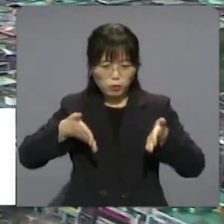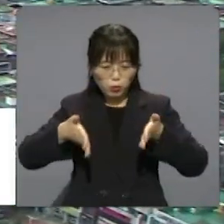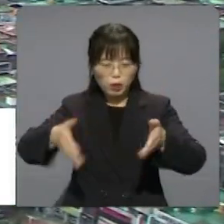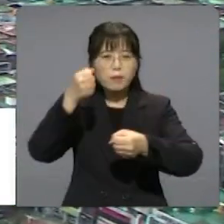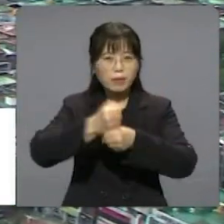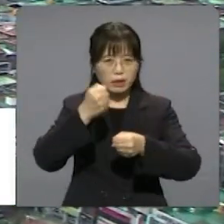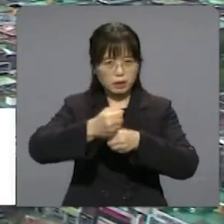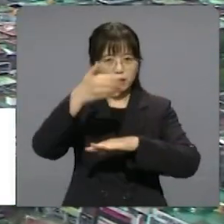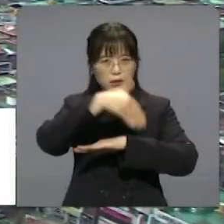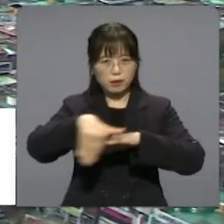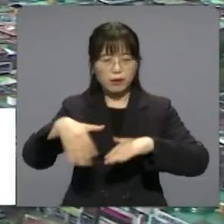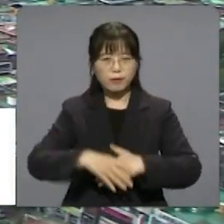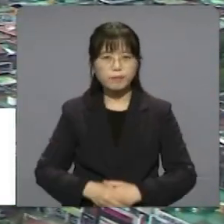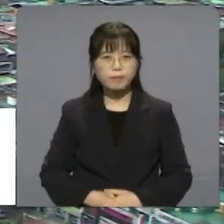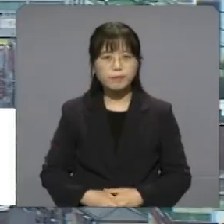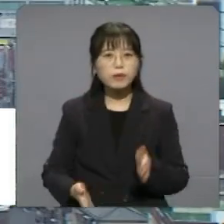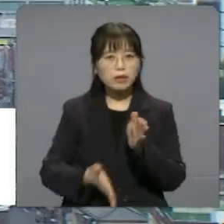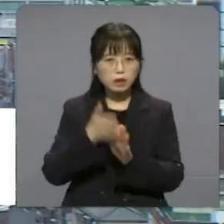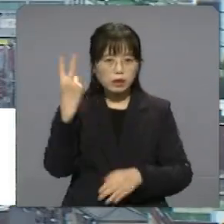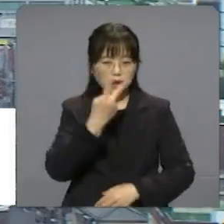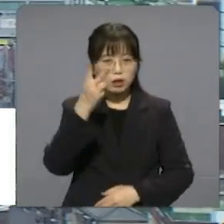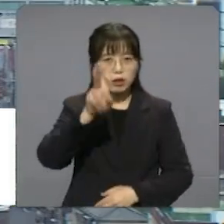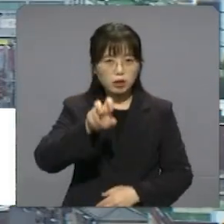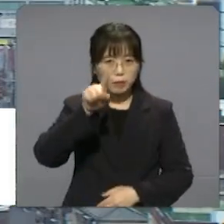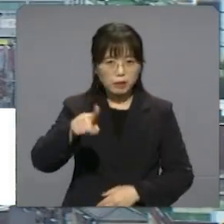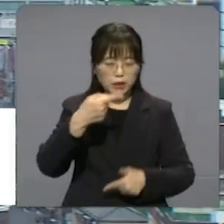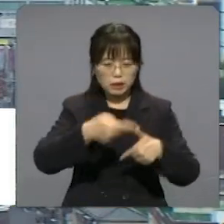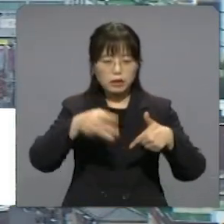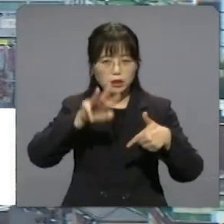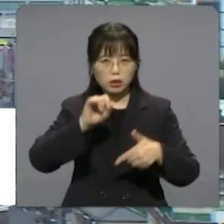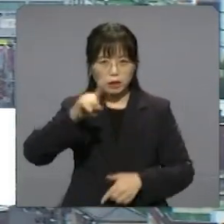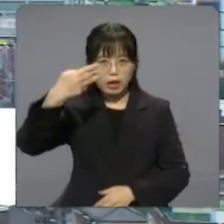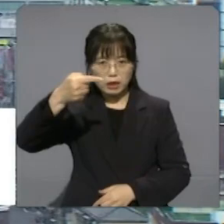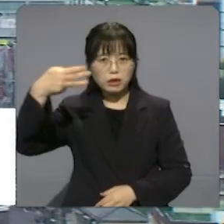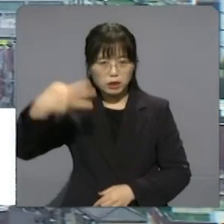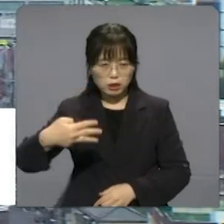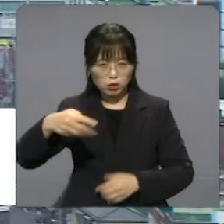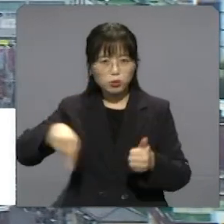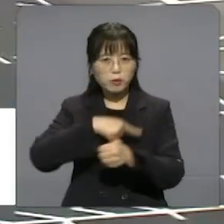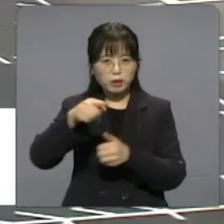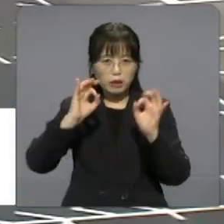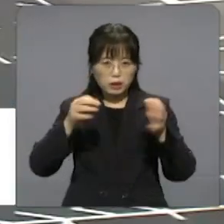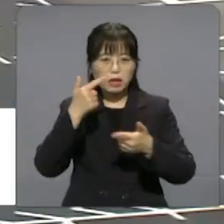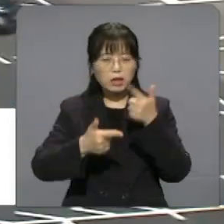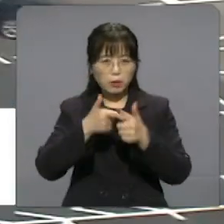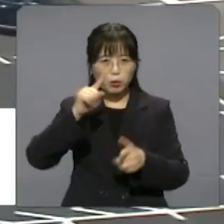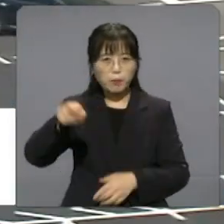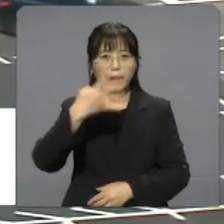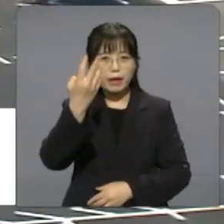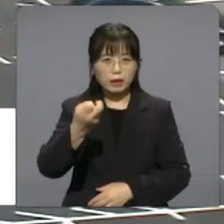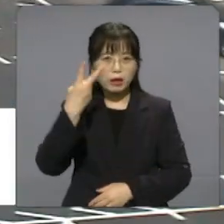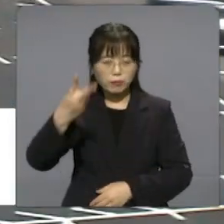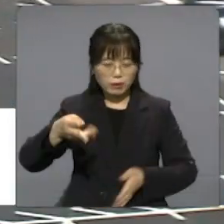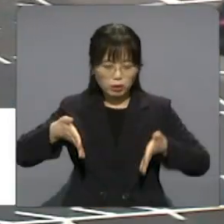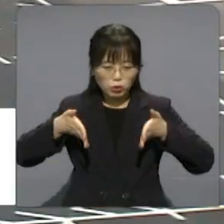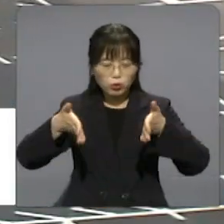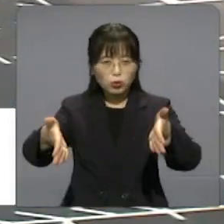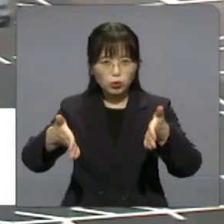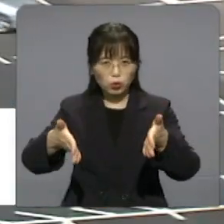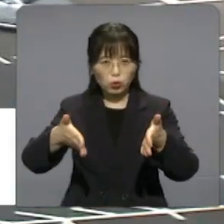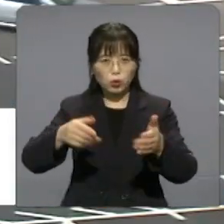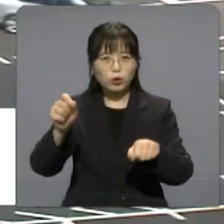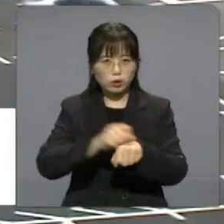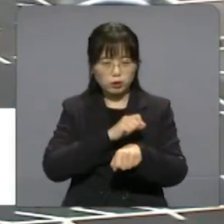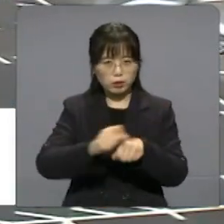계획입니다. 시는 지난 2021년 인천의뜰 주변에 은행나무 142주로 가로수 수용